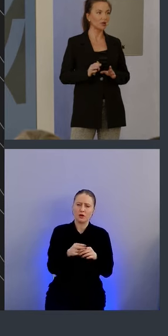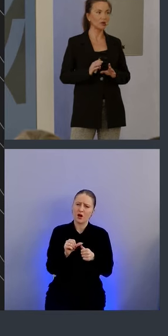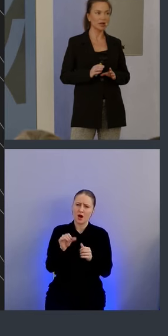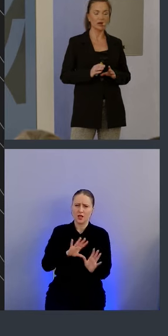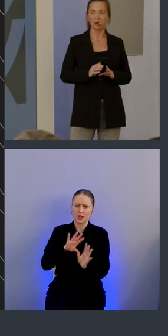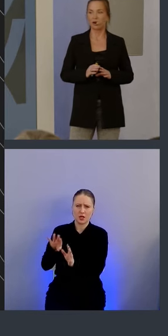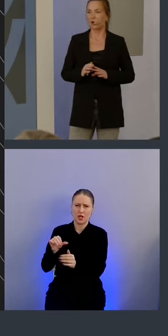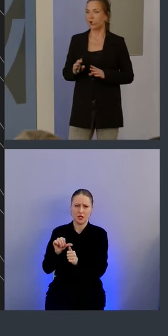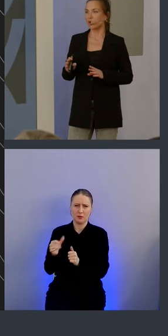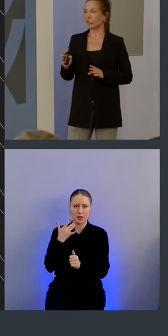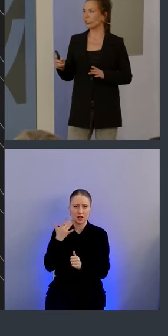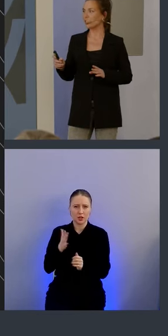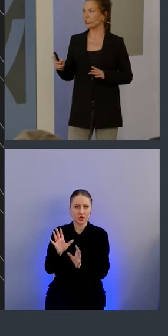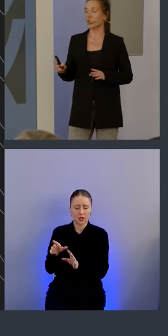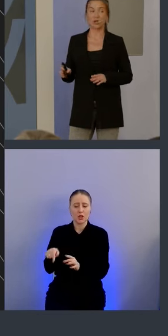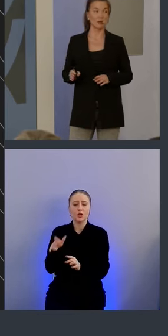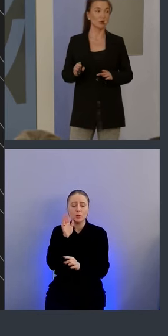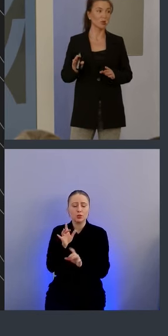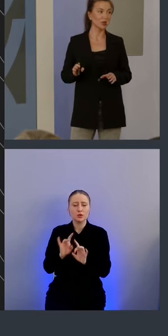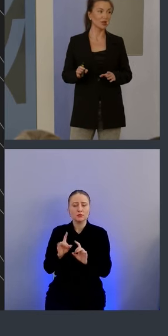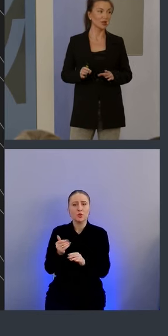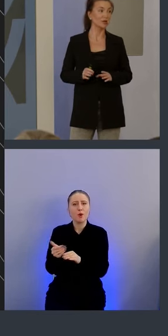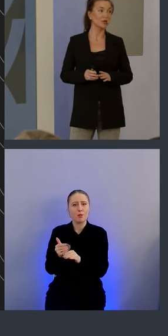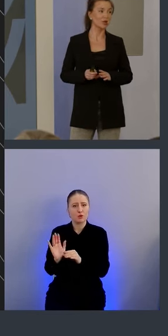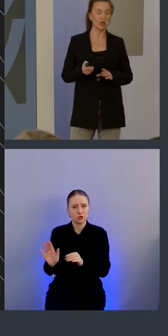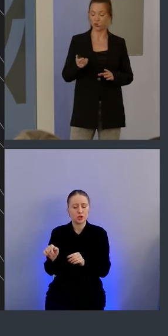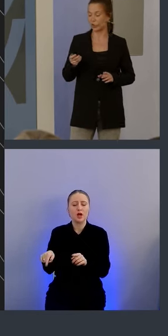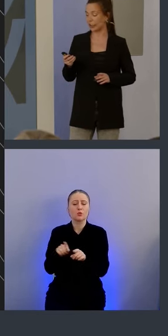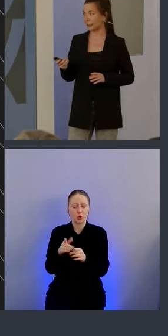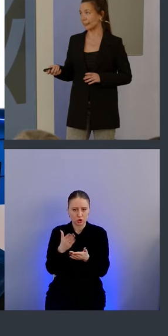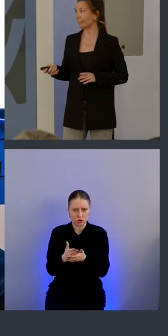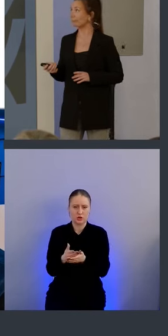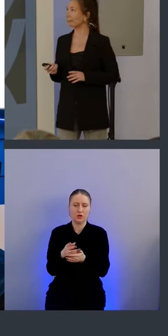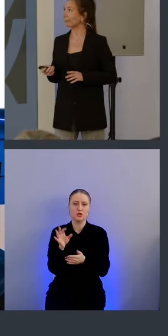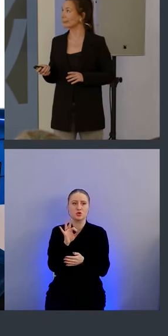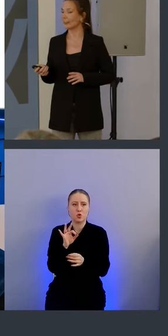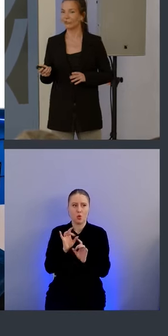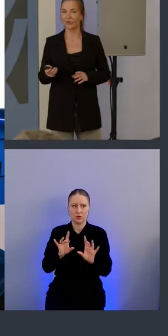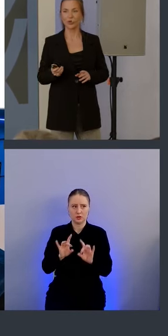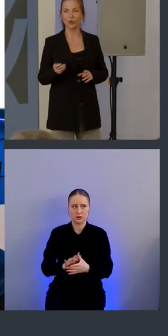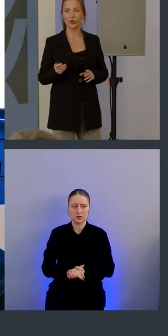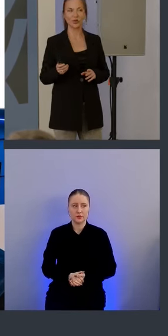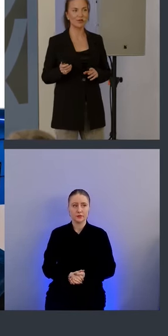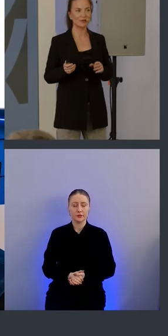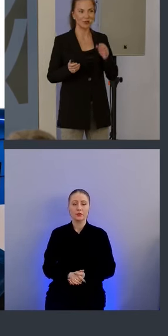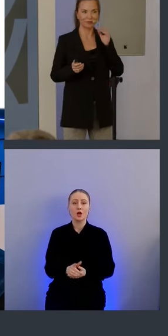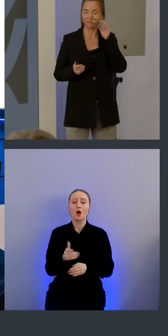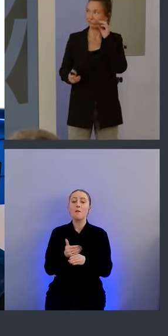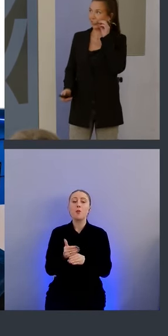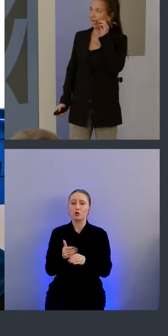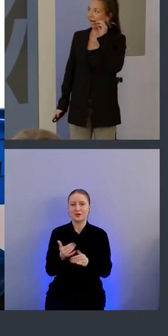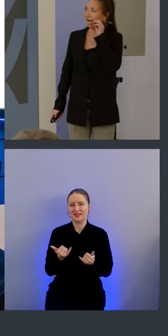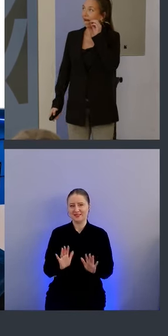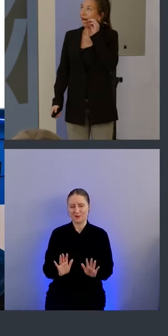отдельный такой трек. Про него будем рассказывать чуть позже. Там тоже есть чем поделиться. Чуть позже, не сегодня.